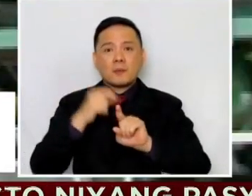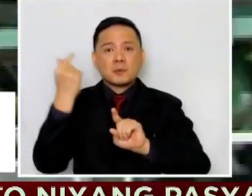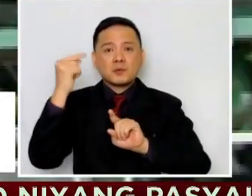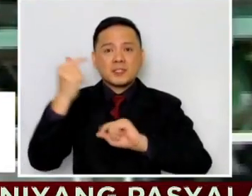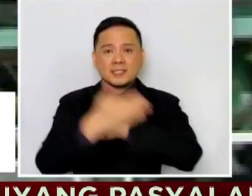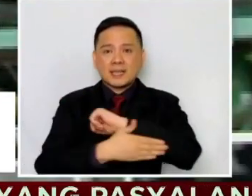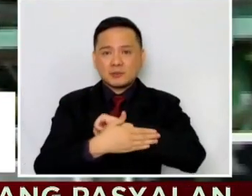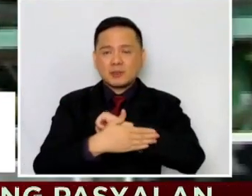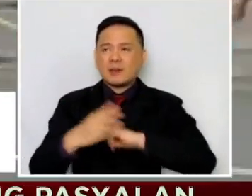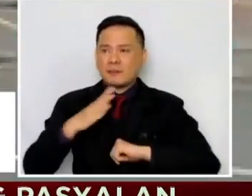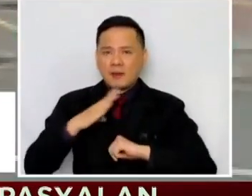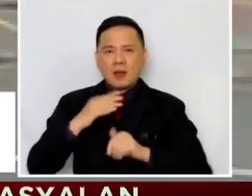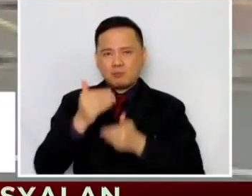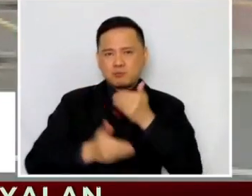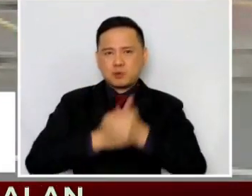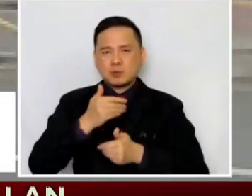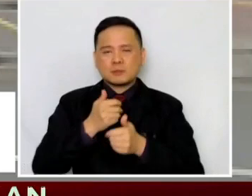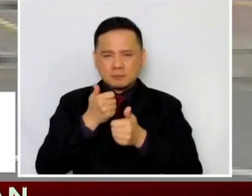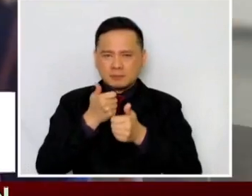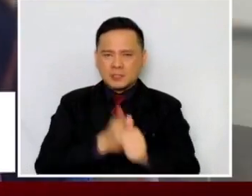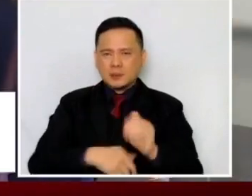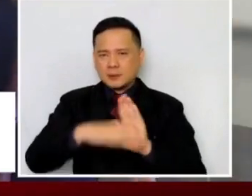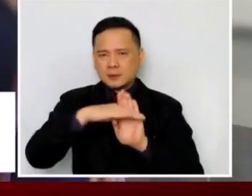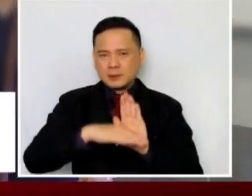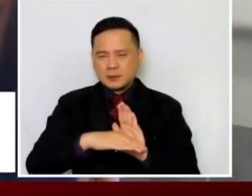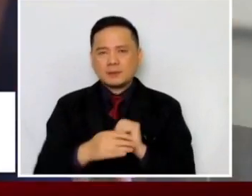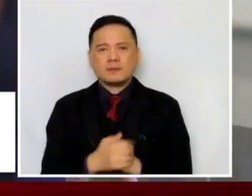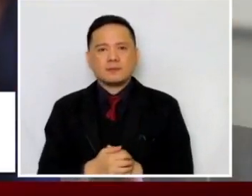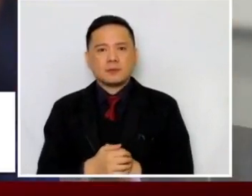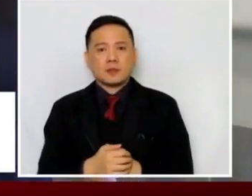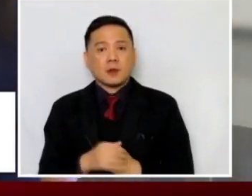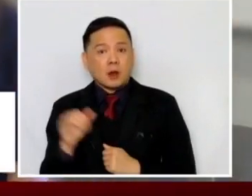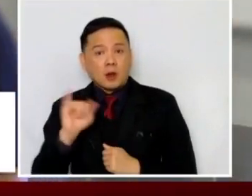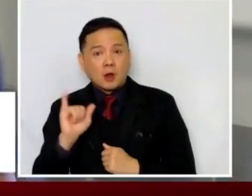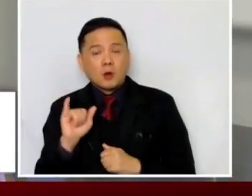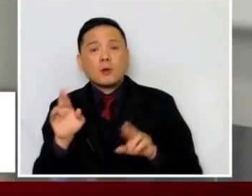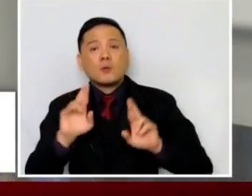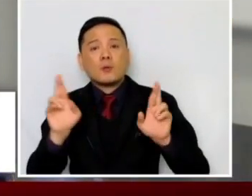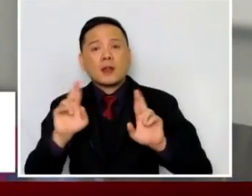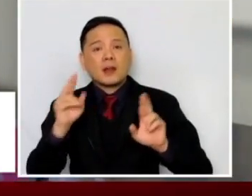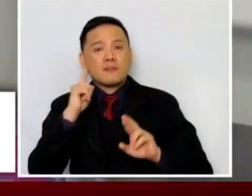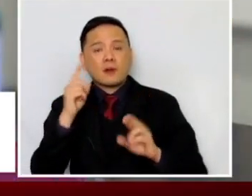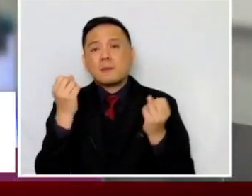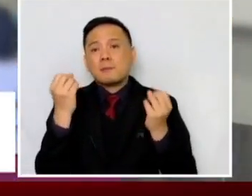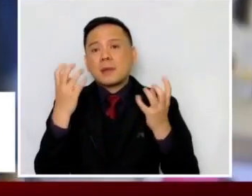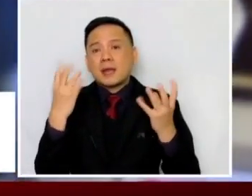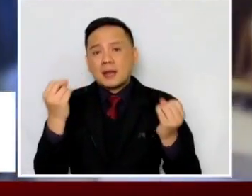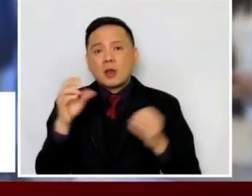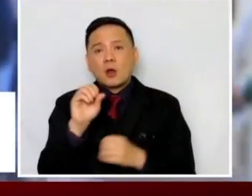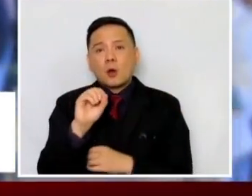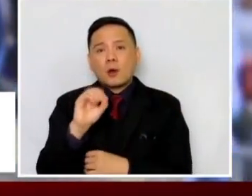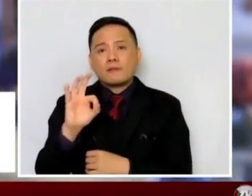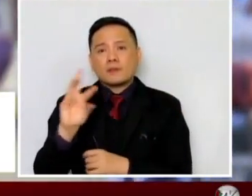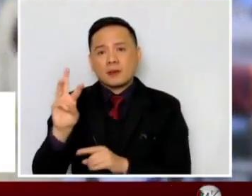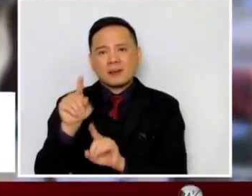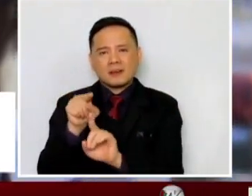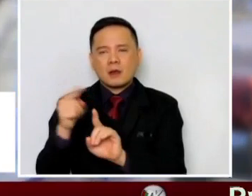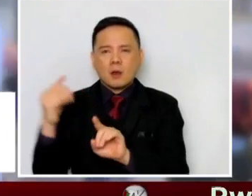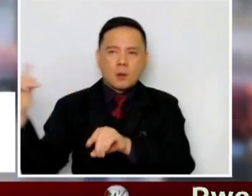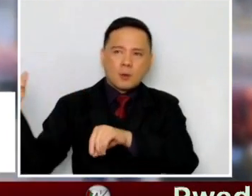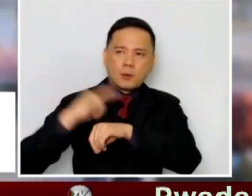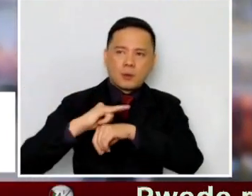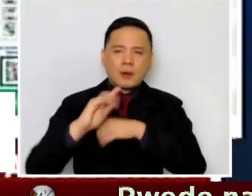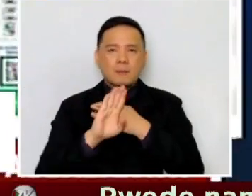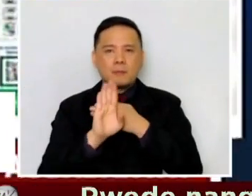Ayon naman sa Bureau of Immigration, naghahanda na sila sa inaasahang pagdami ng mga uuwing balikbayan at darating ng mga